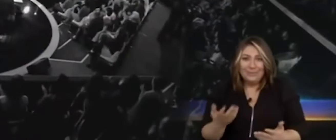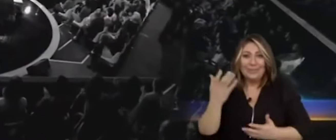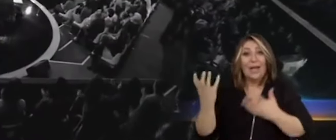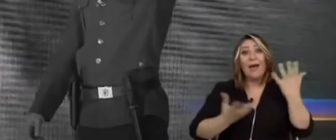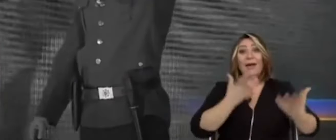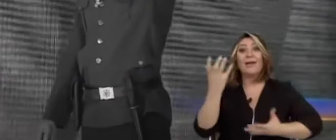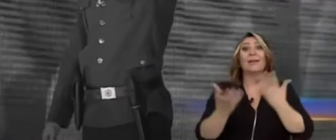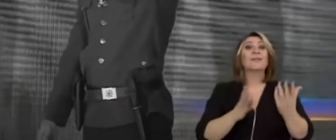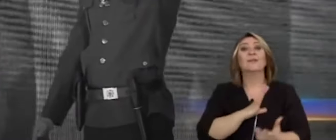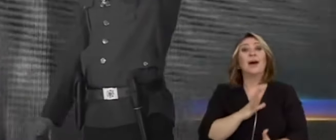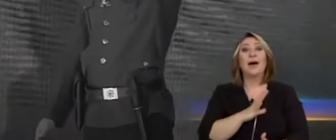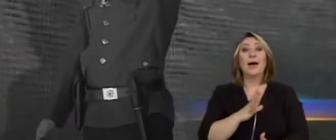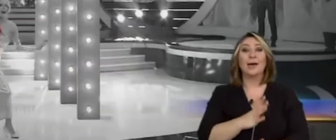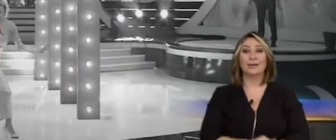Yangın